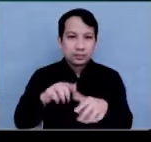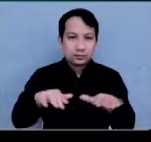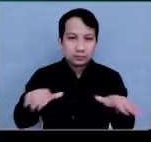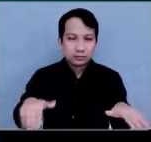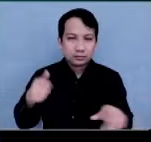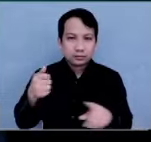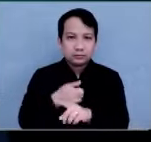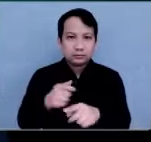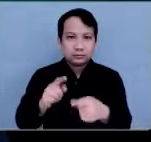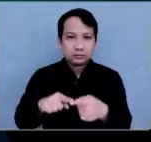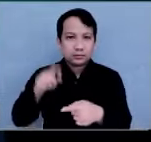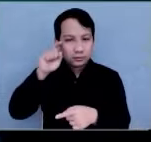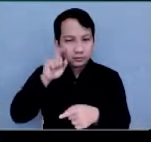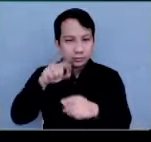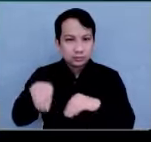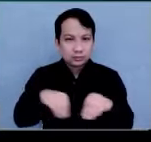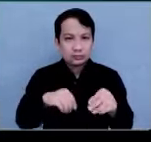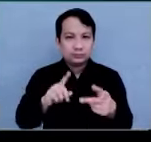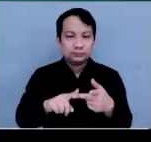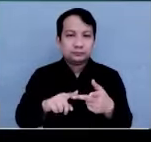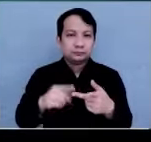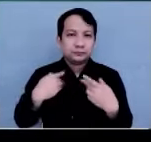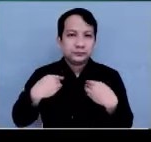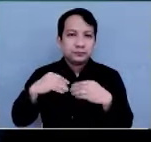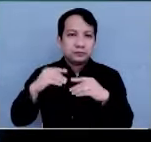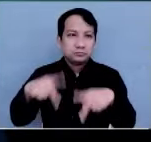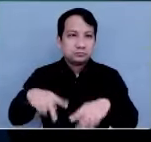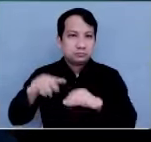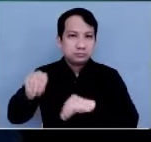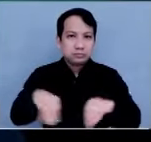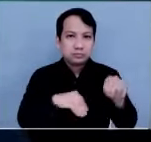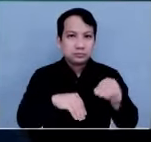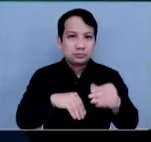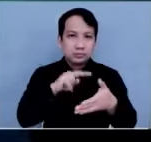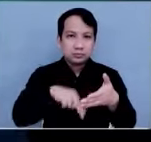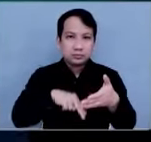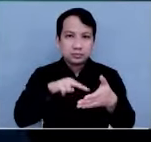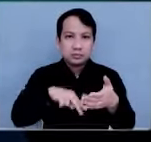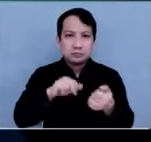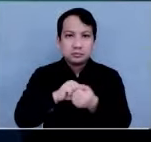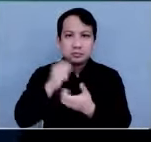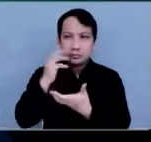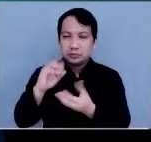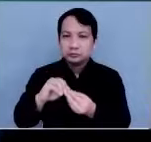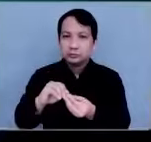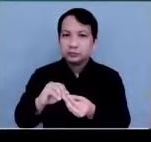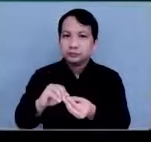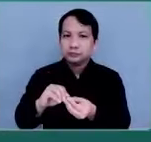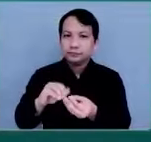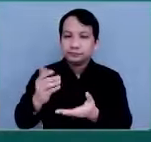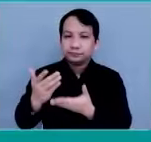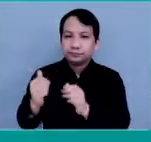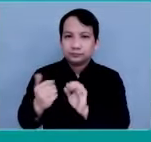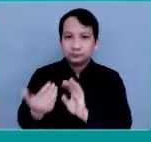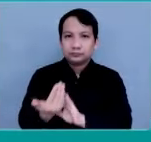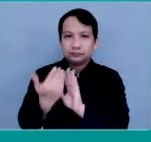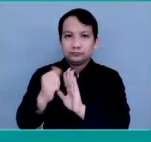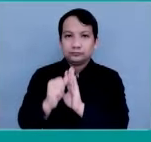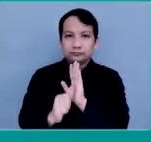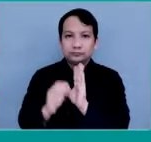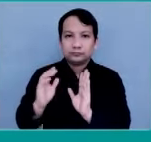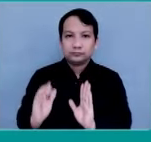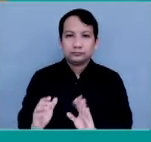ah qualified trafficking so binasahan po sila ng mga kaso po nila at nakahagilap